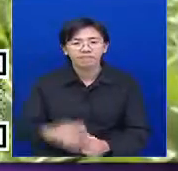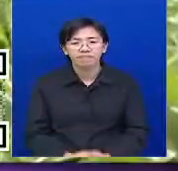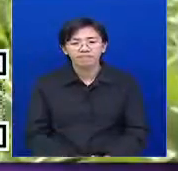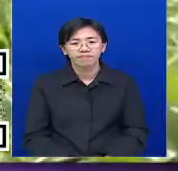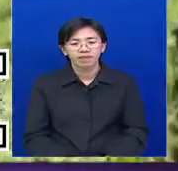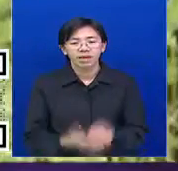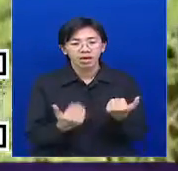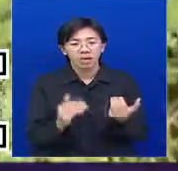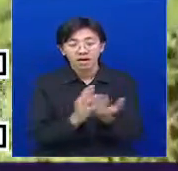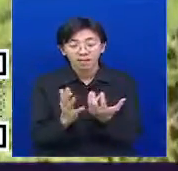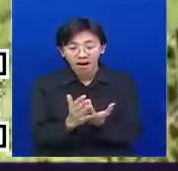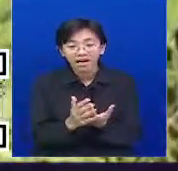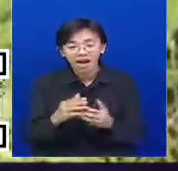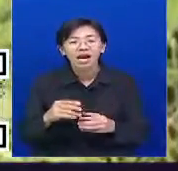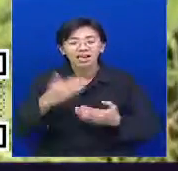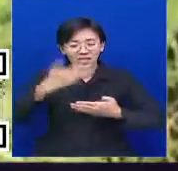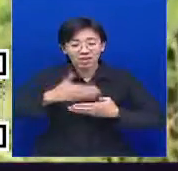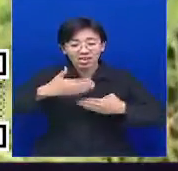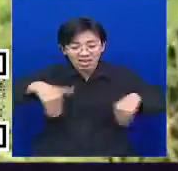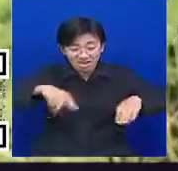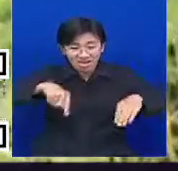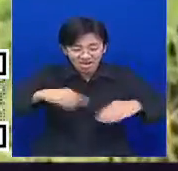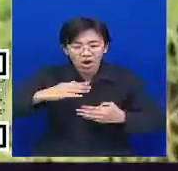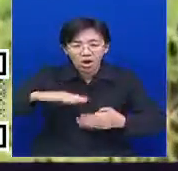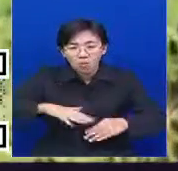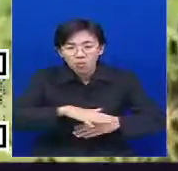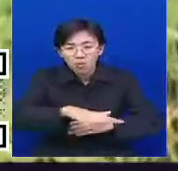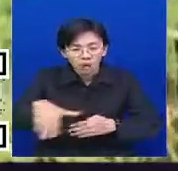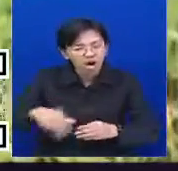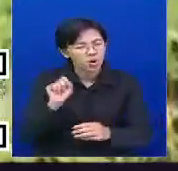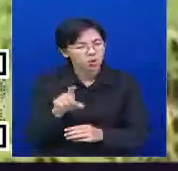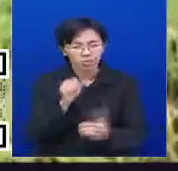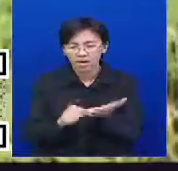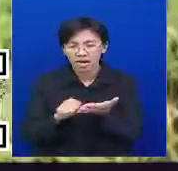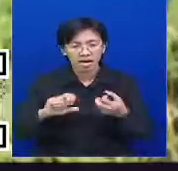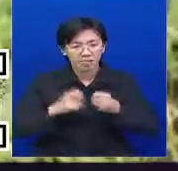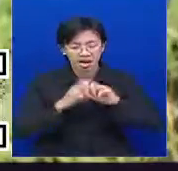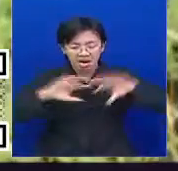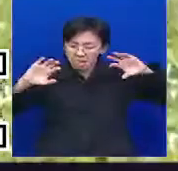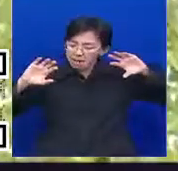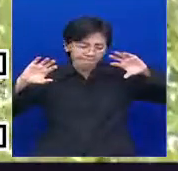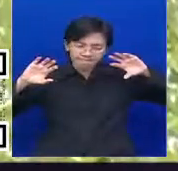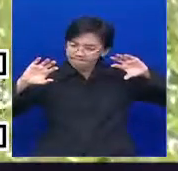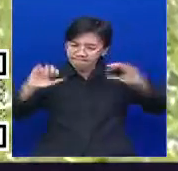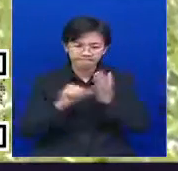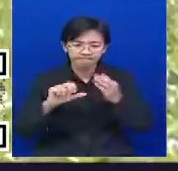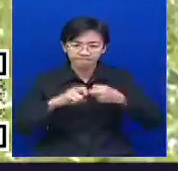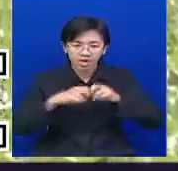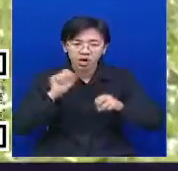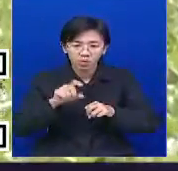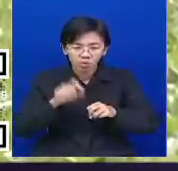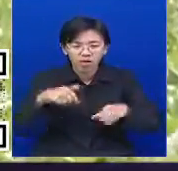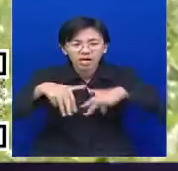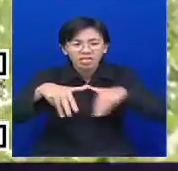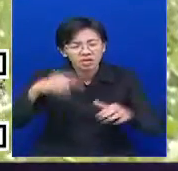้วันนี้ผักตบชวาที่ลอยอยู่เหนือเขื่อนเจ้าพระยาถูกยกให้เป็นวาระเร่งด่วนจากรัฐบาลแต่ความกังวลของชาวบ้านว่าเห